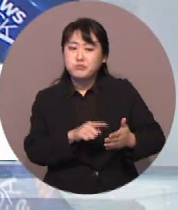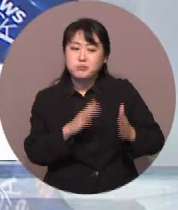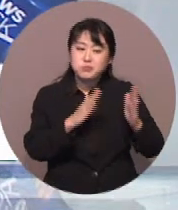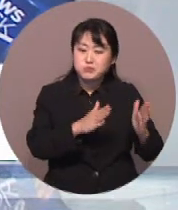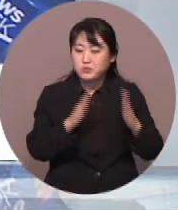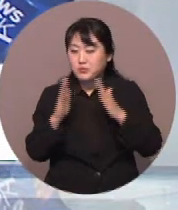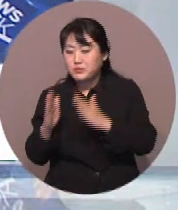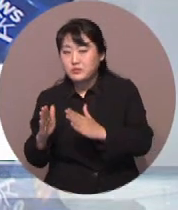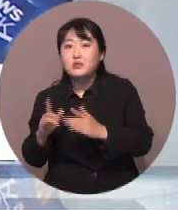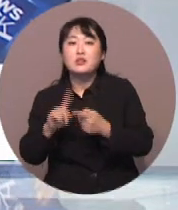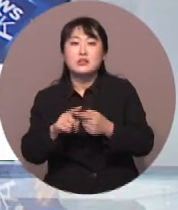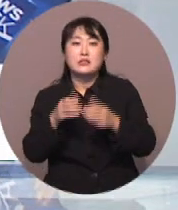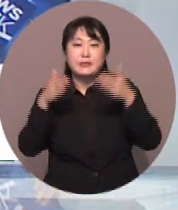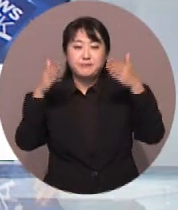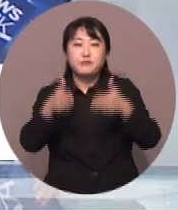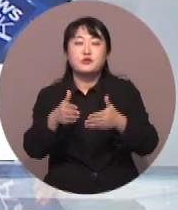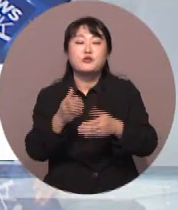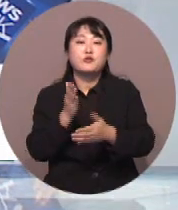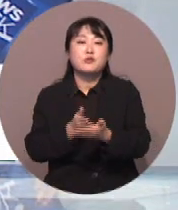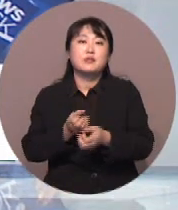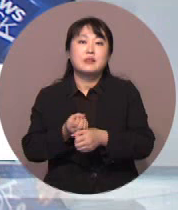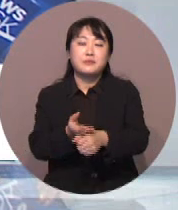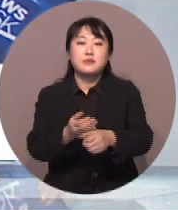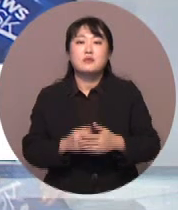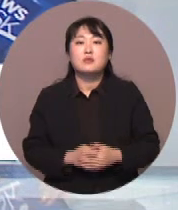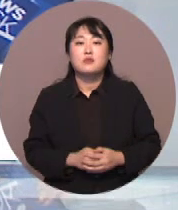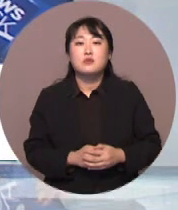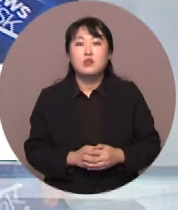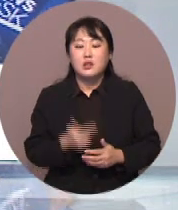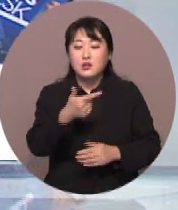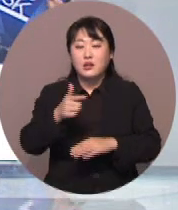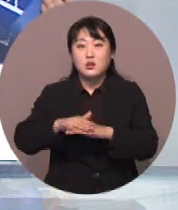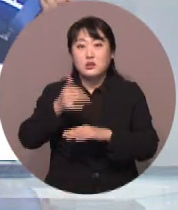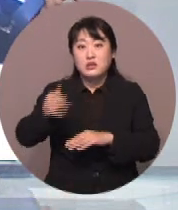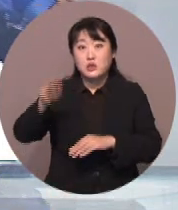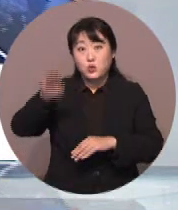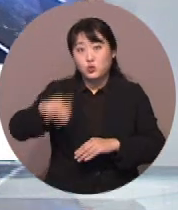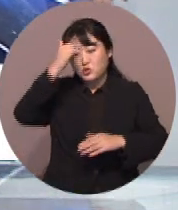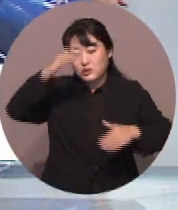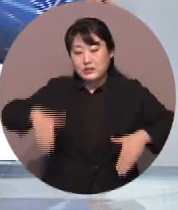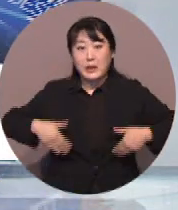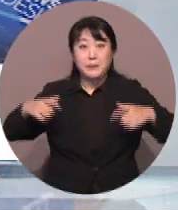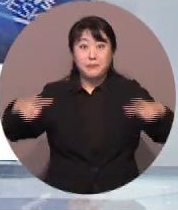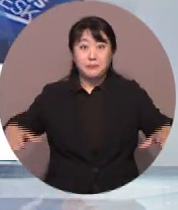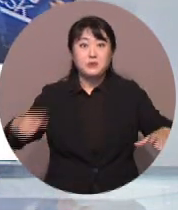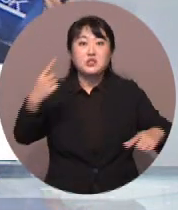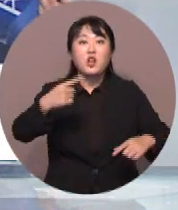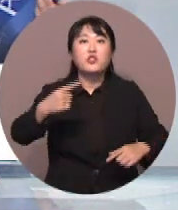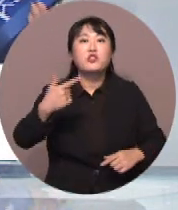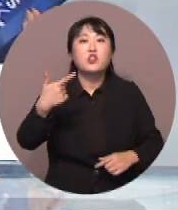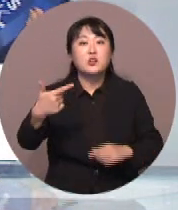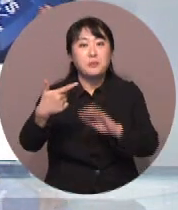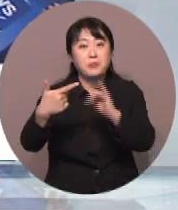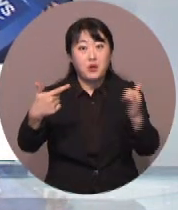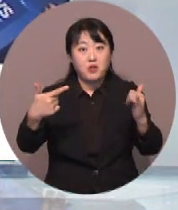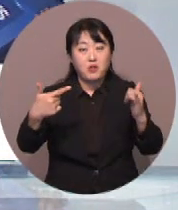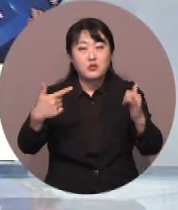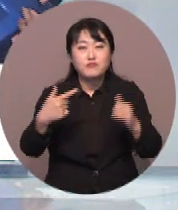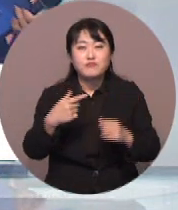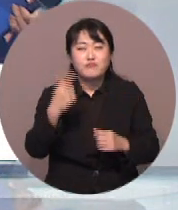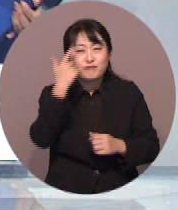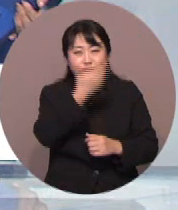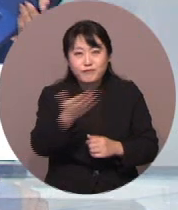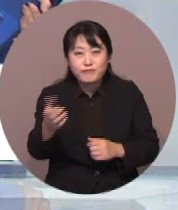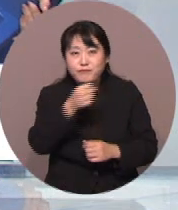집중 보도합니다 가전 안 돼 씨가 다 정과 4종 충남지역 맨 첫 6명을 대상으로 여론조사를